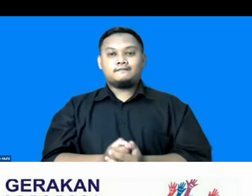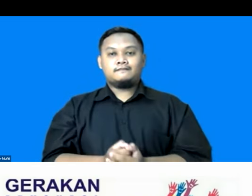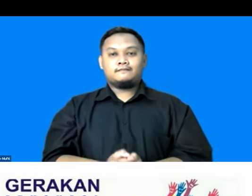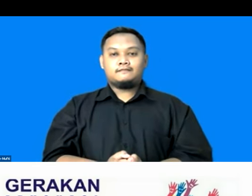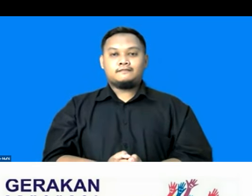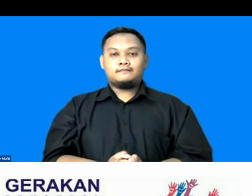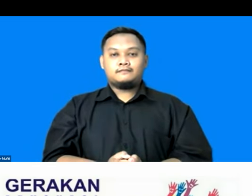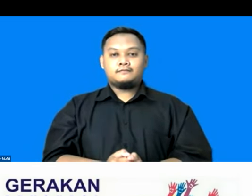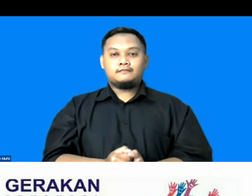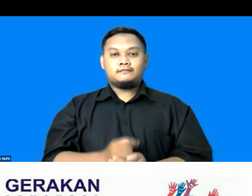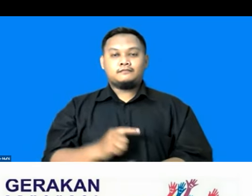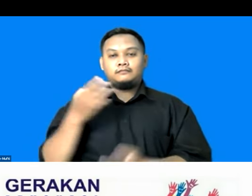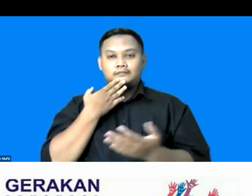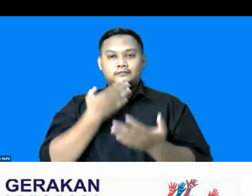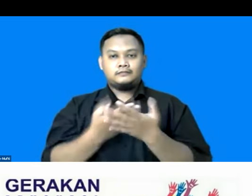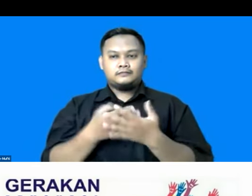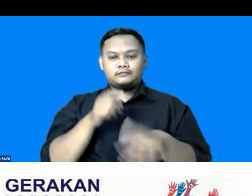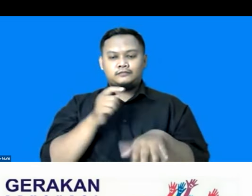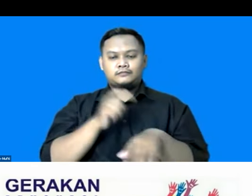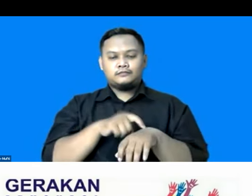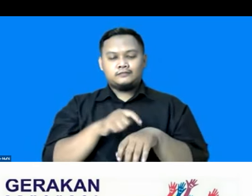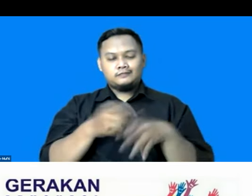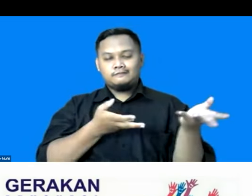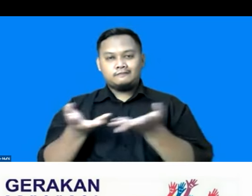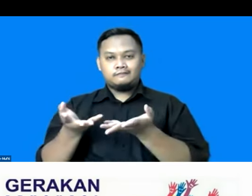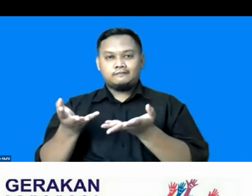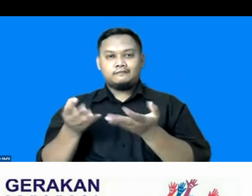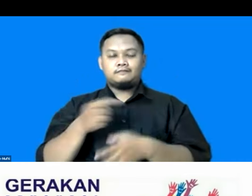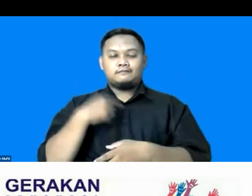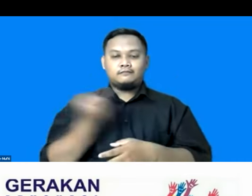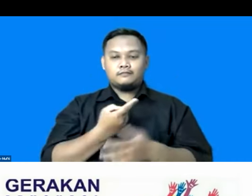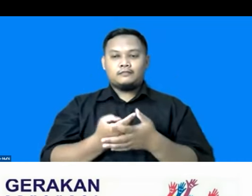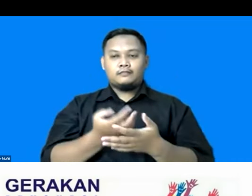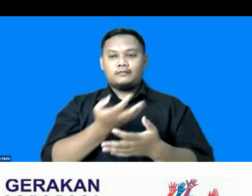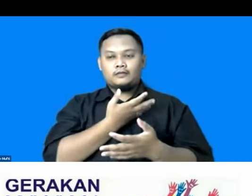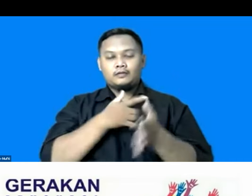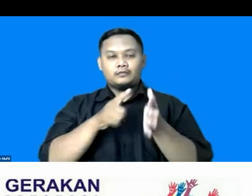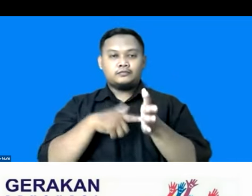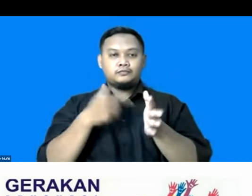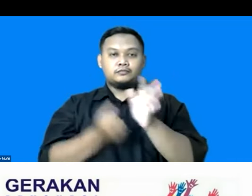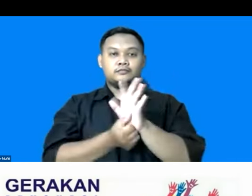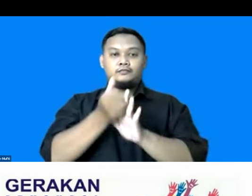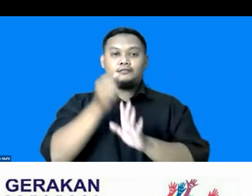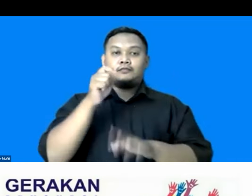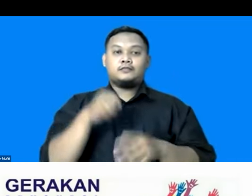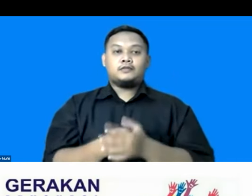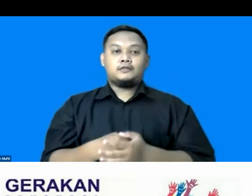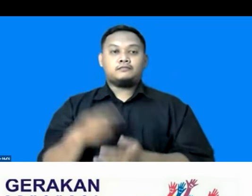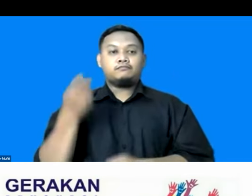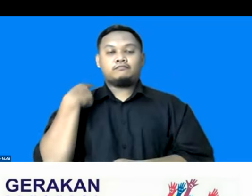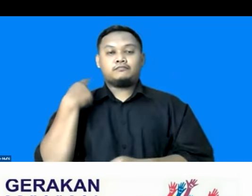kasih atas waktu yang diberikan. Kami ingin memulai acara ini. Mohon